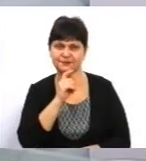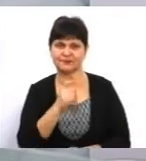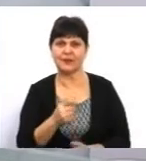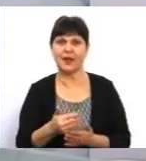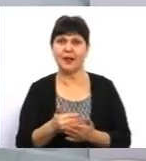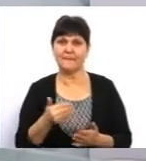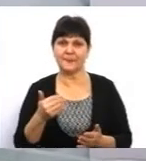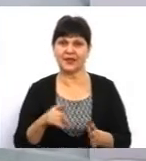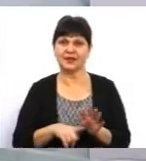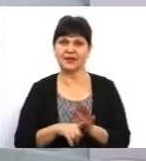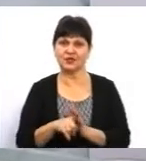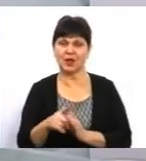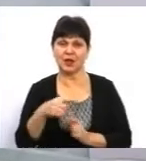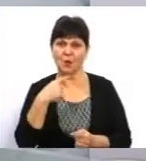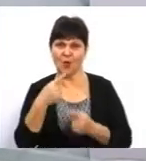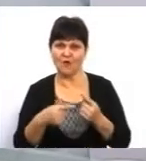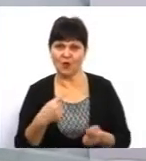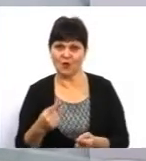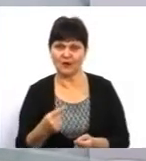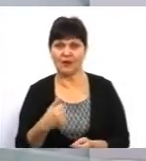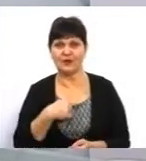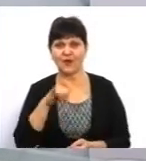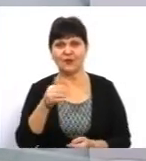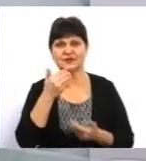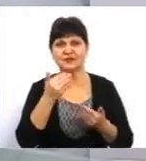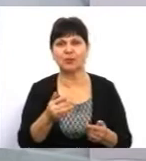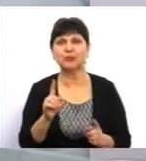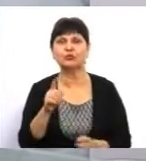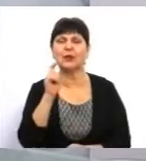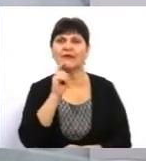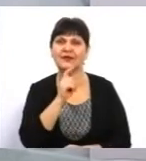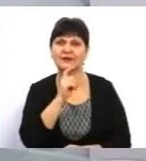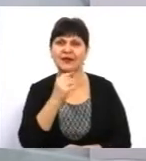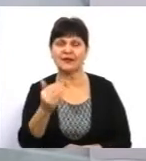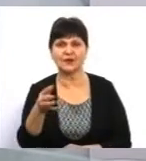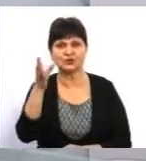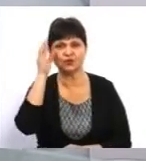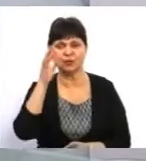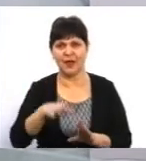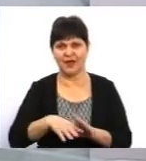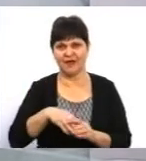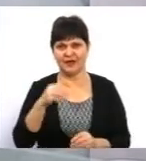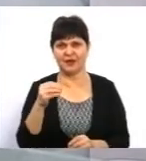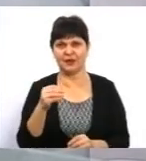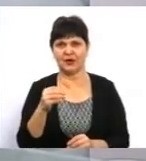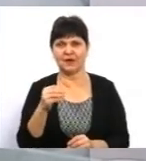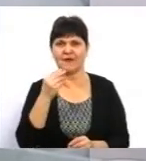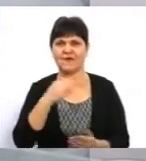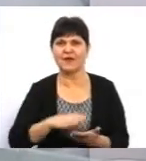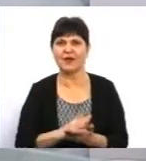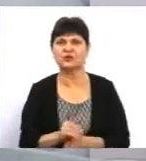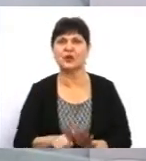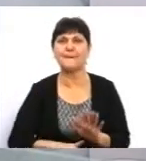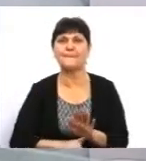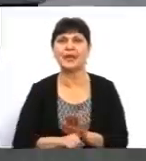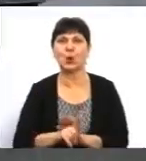говорили, власне, що я у вас запитувала, чому Вінницю, на вашу думку, обрали також в якості пілотного ось